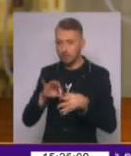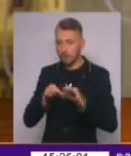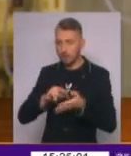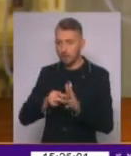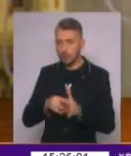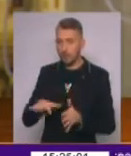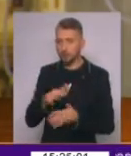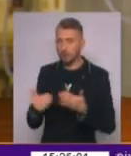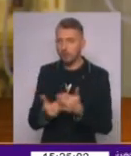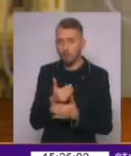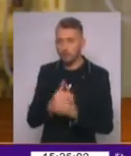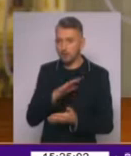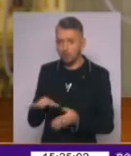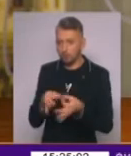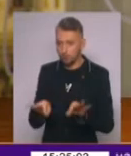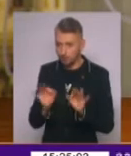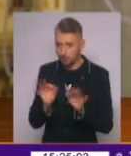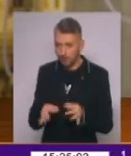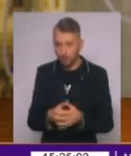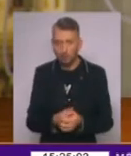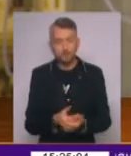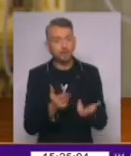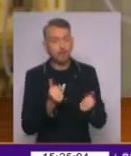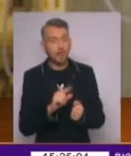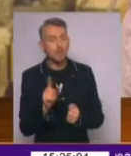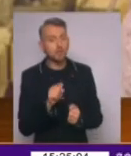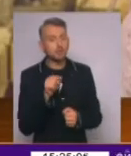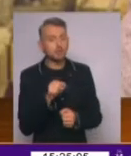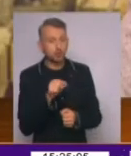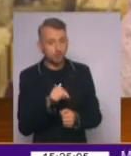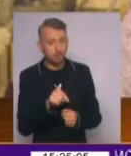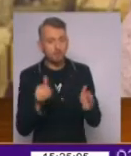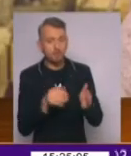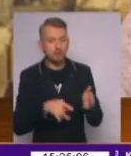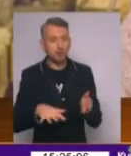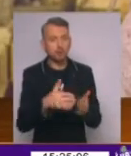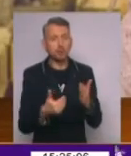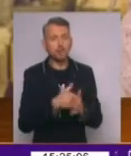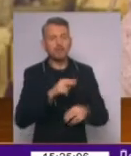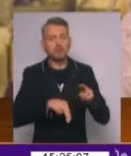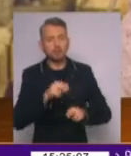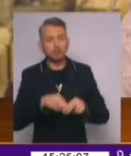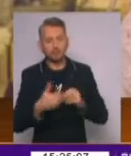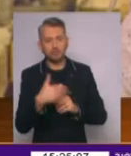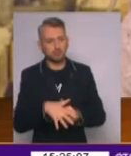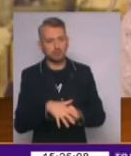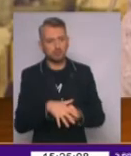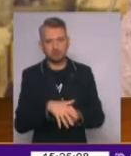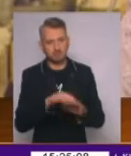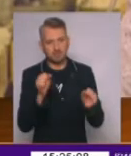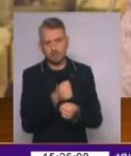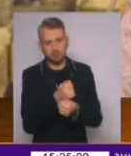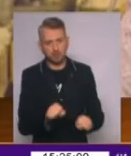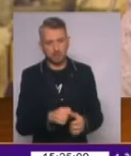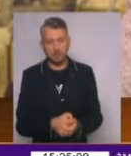території нової не було допущено, правильно так, я розумію? Так, що в цьому мікрорайоні нові забудови вже неприпустимі. Угу, так,